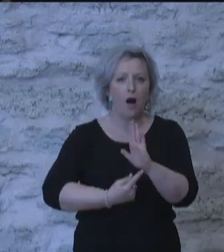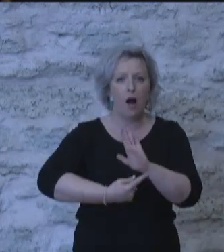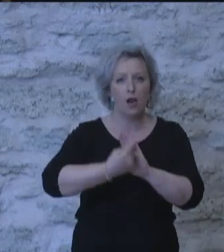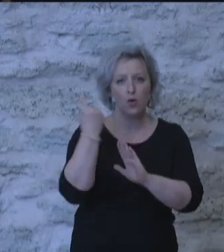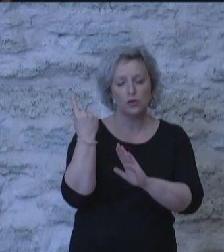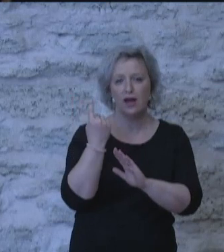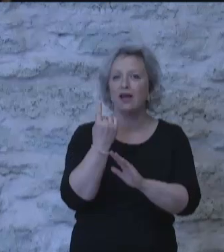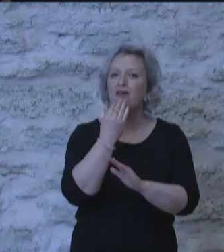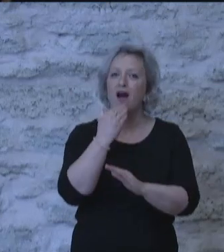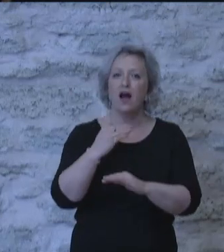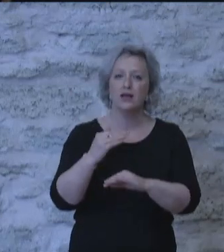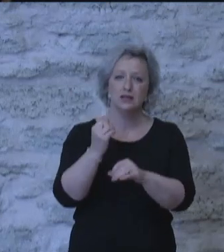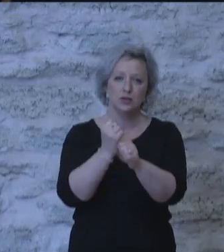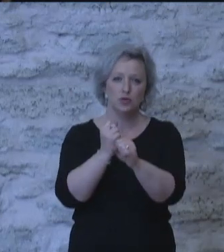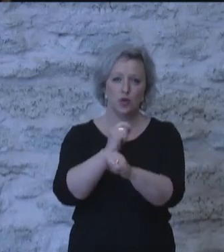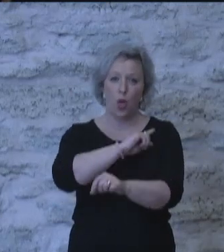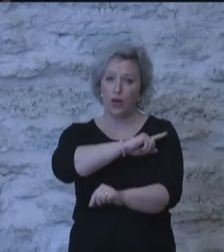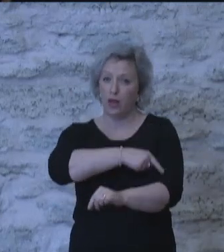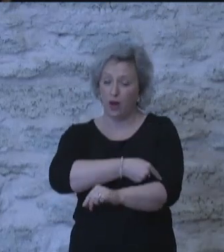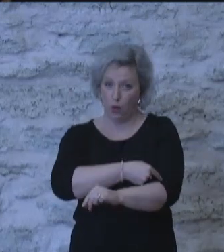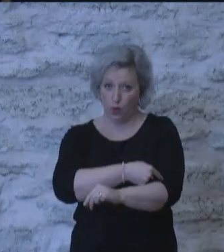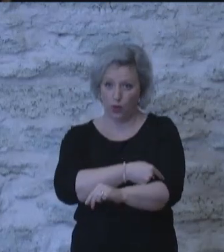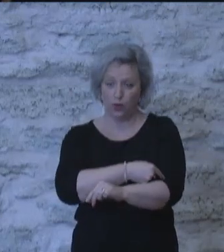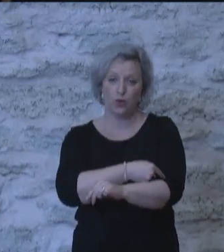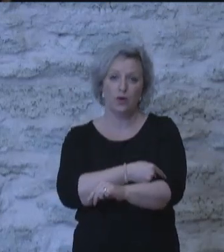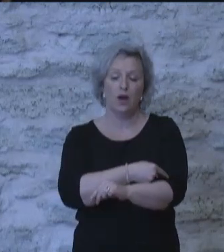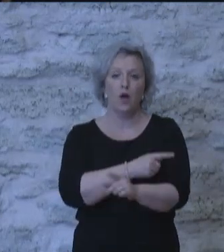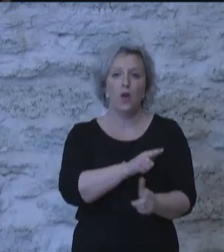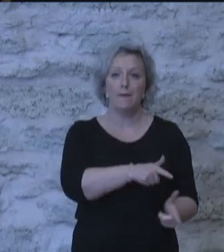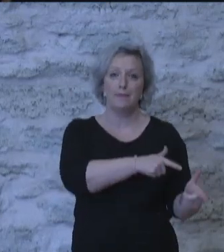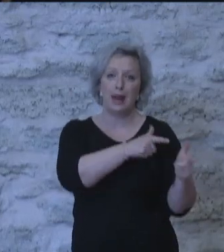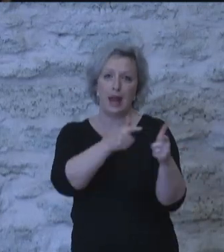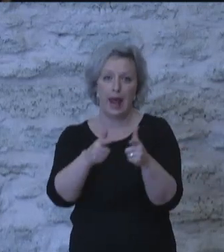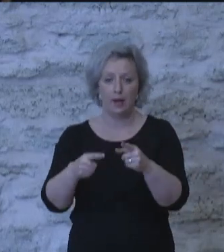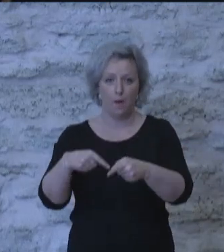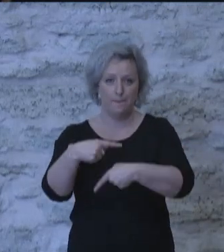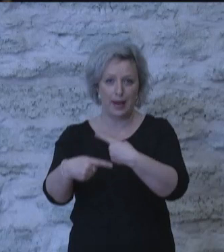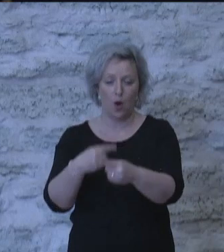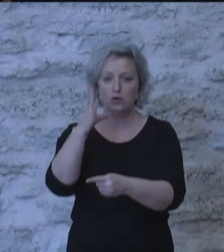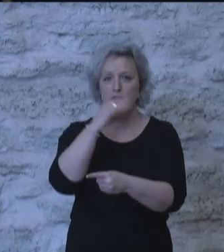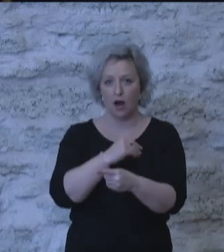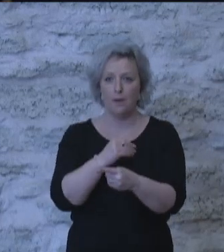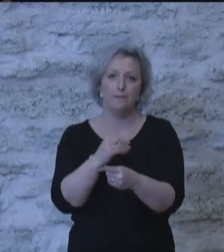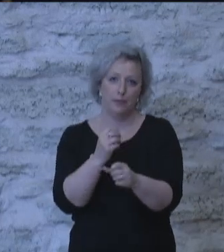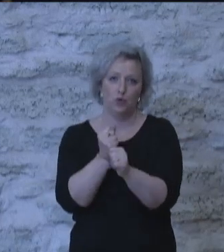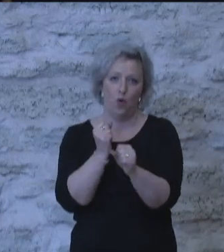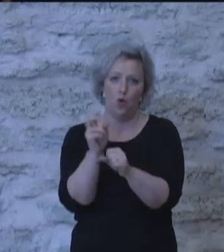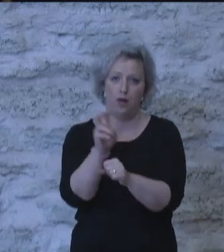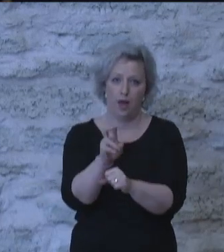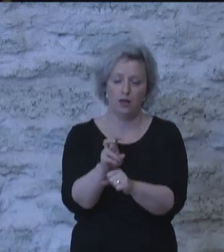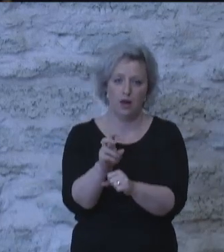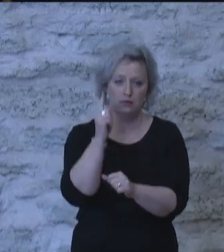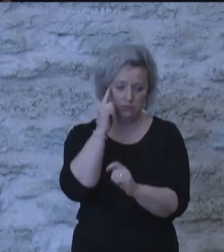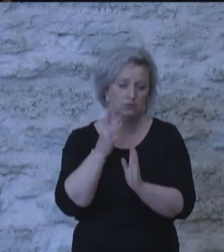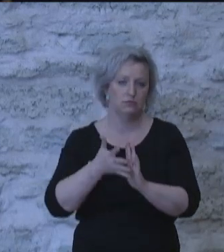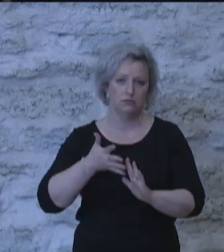võrdöölised saavad, saavad siis vähemalt üleminnuku perioodiks rakendust, mis on väga mõistlik. Ja nüüd, kui